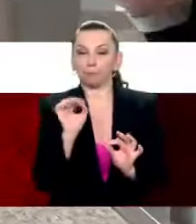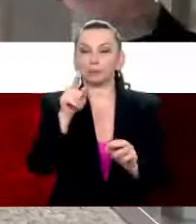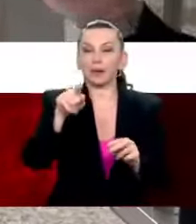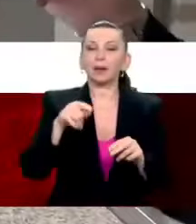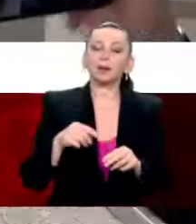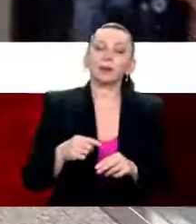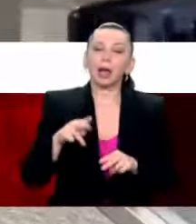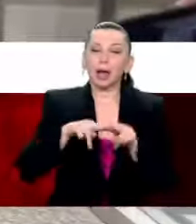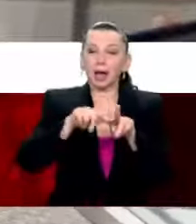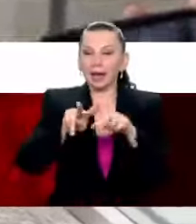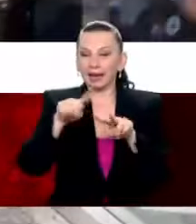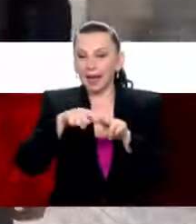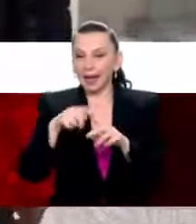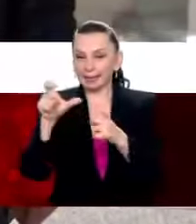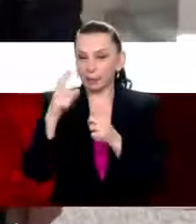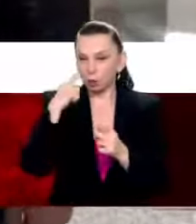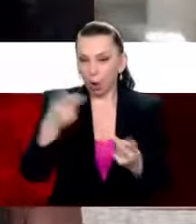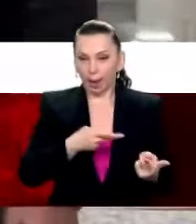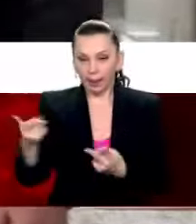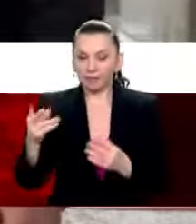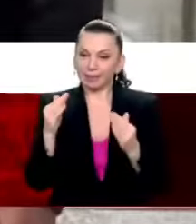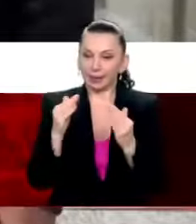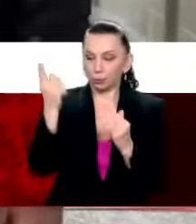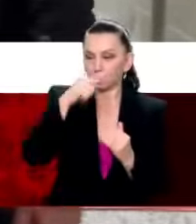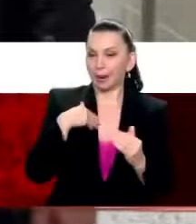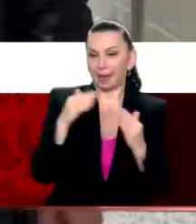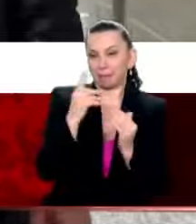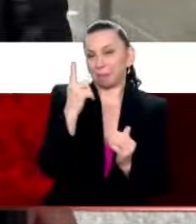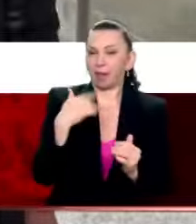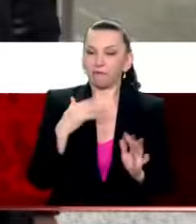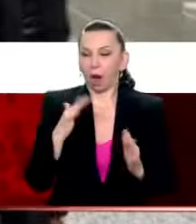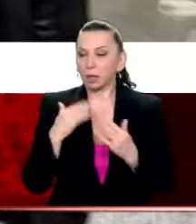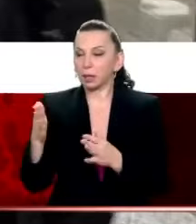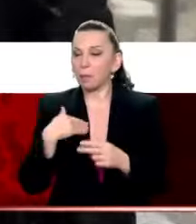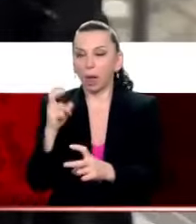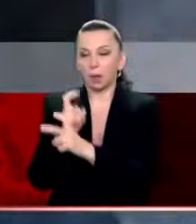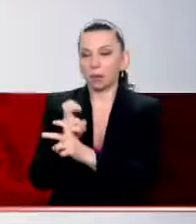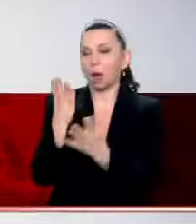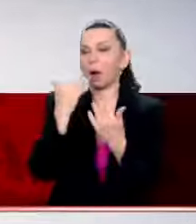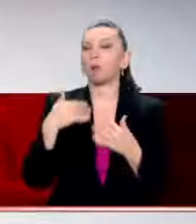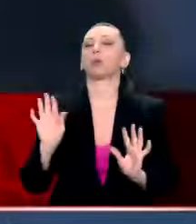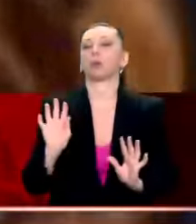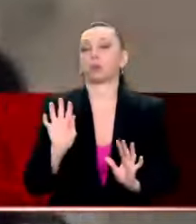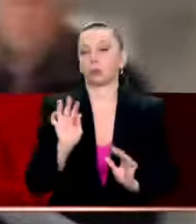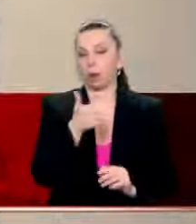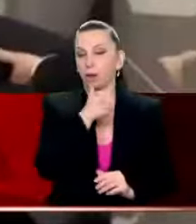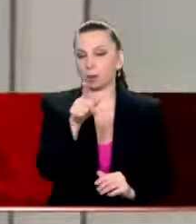Kaya Seçil Erzan'ın daveti üzerine evine bir kez gittiğini ancak tehdit etmediğini de söyledi.